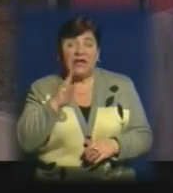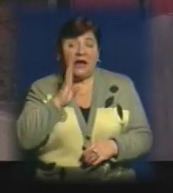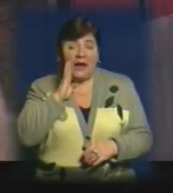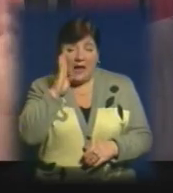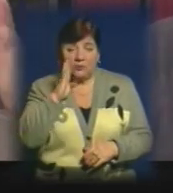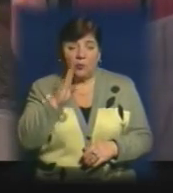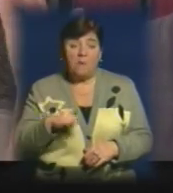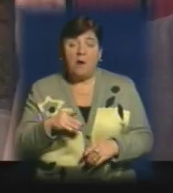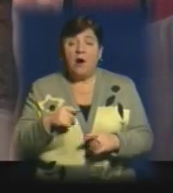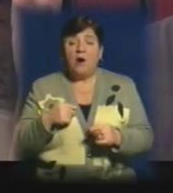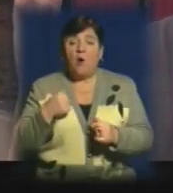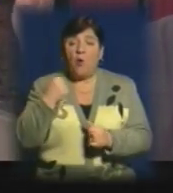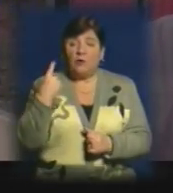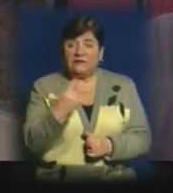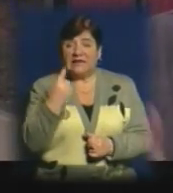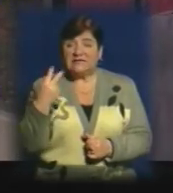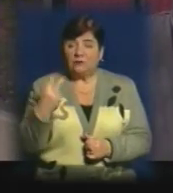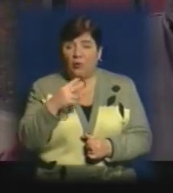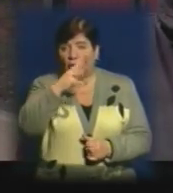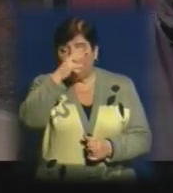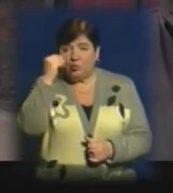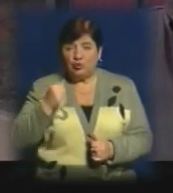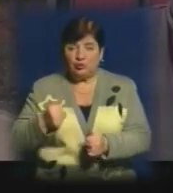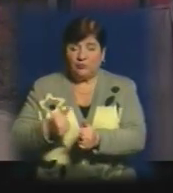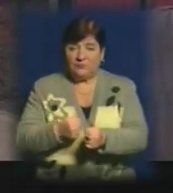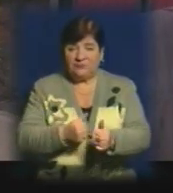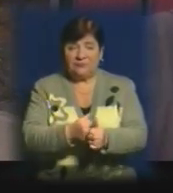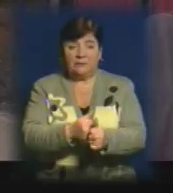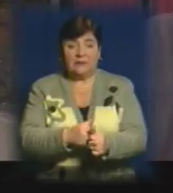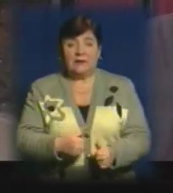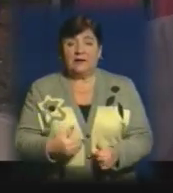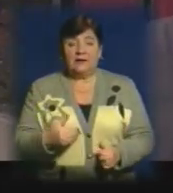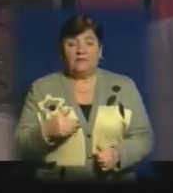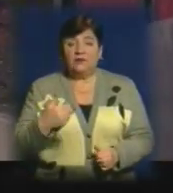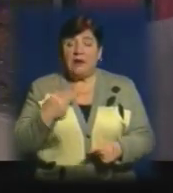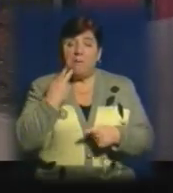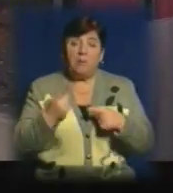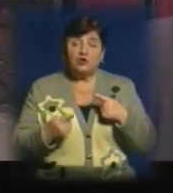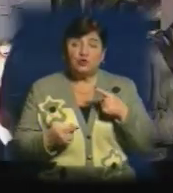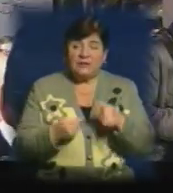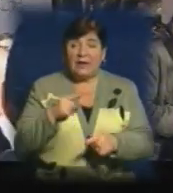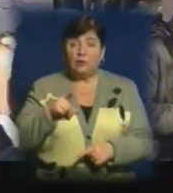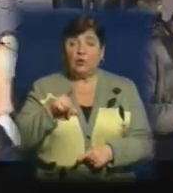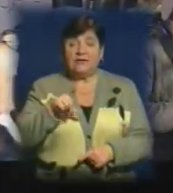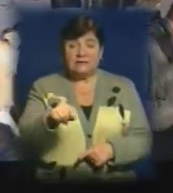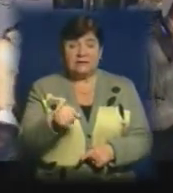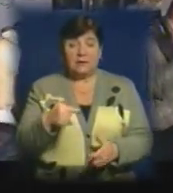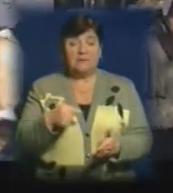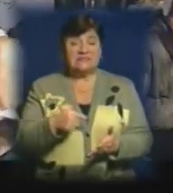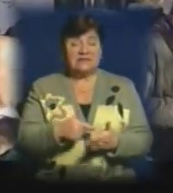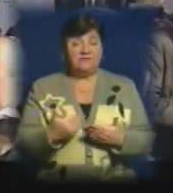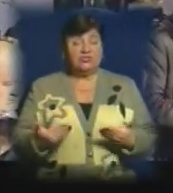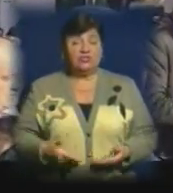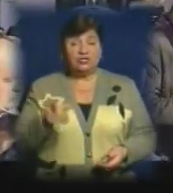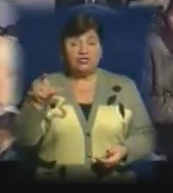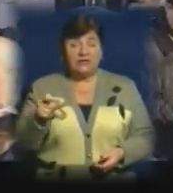місного, одно за одним, вечором, ночі йдемо з роботи з другої зміни. Не постійно сюди їздять. Місцеві жителі на